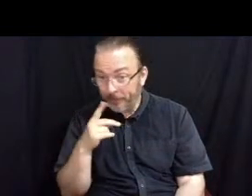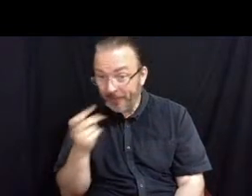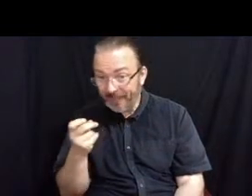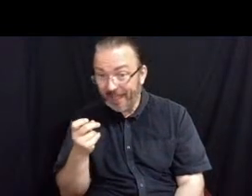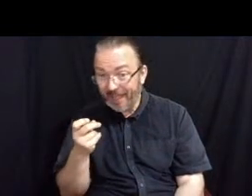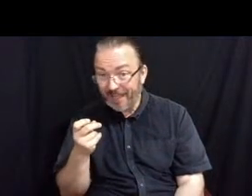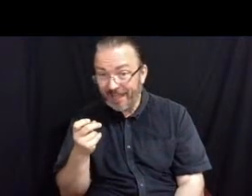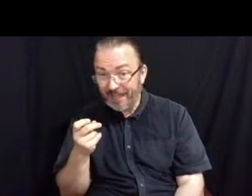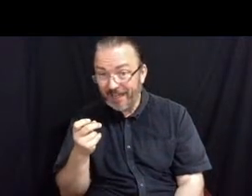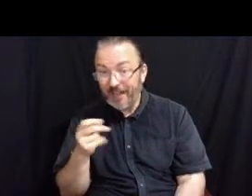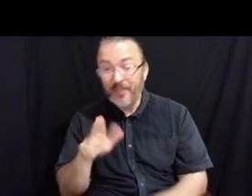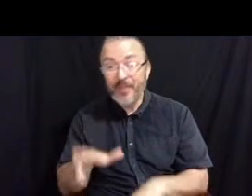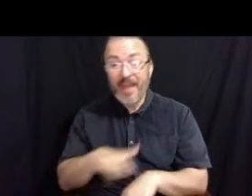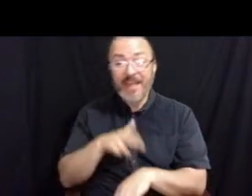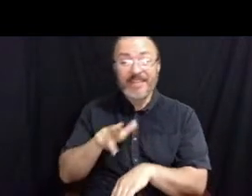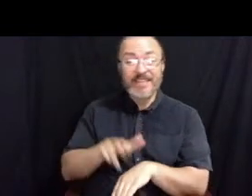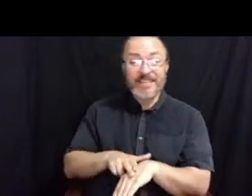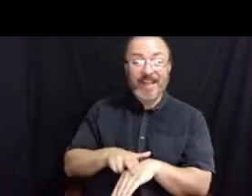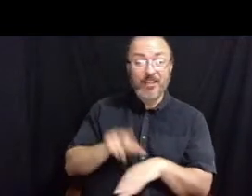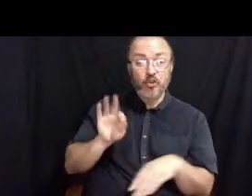spécialisées.